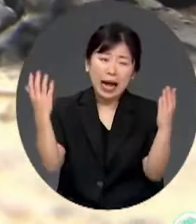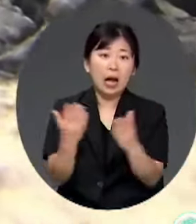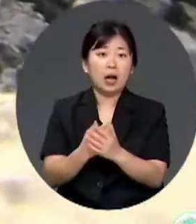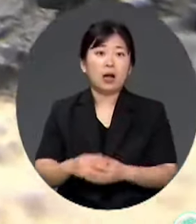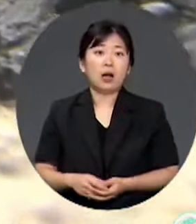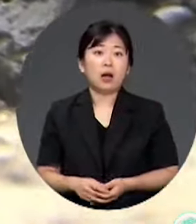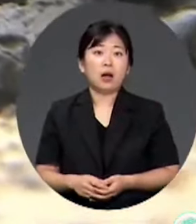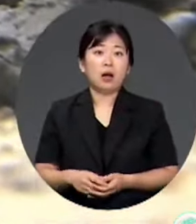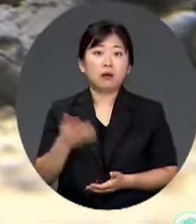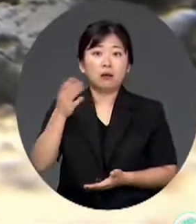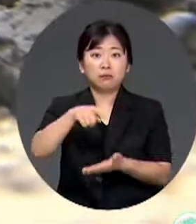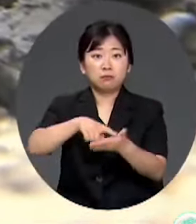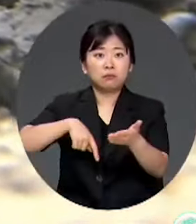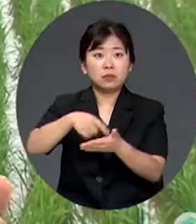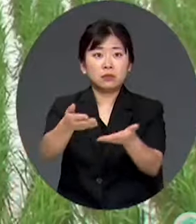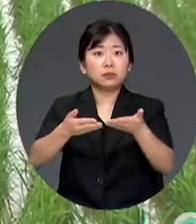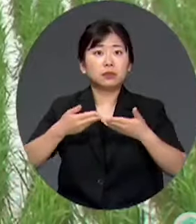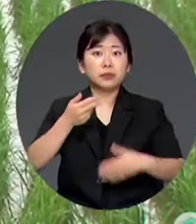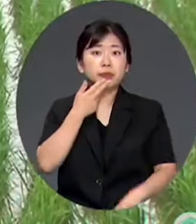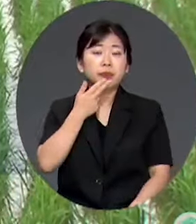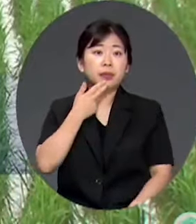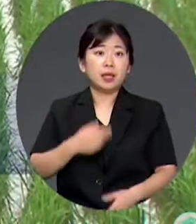전체상이지 않